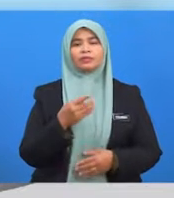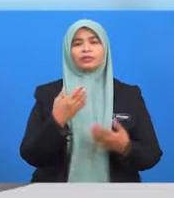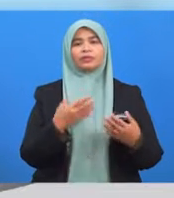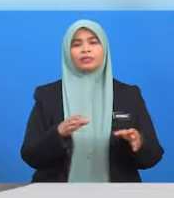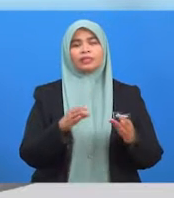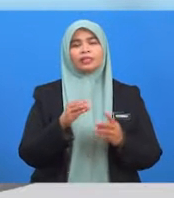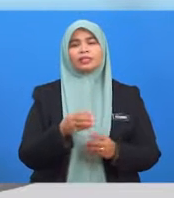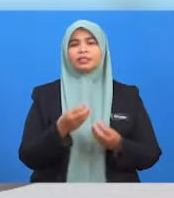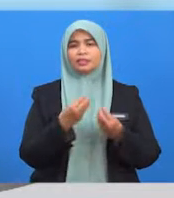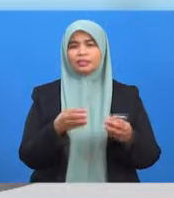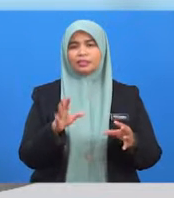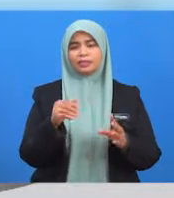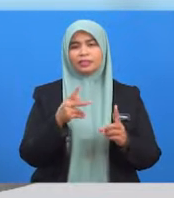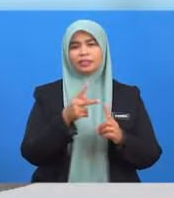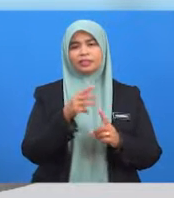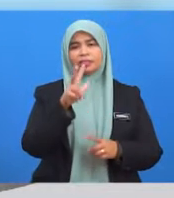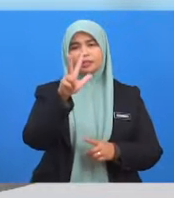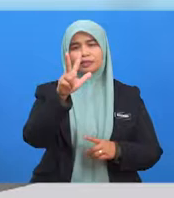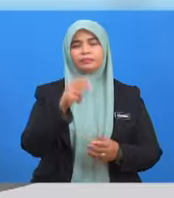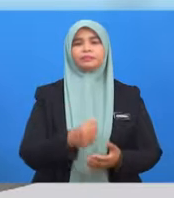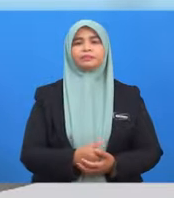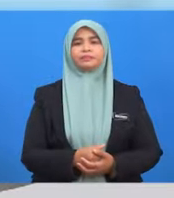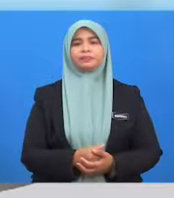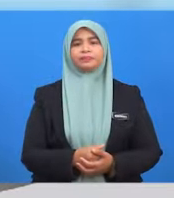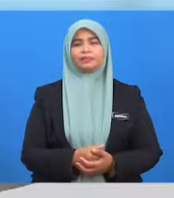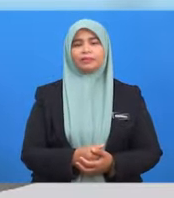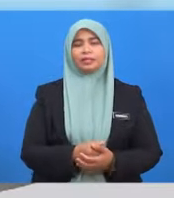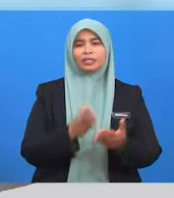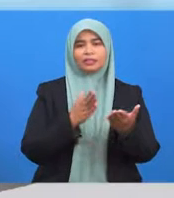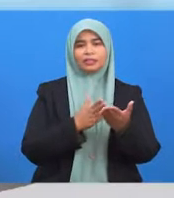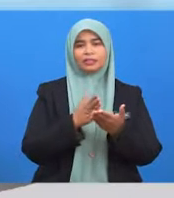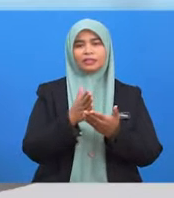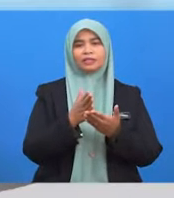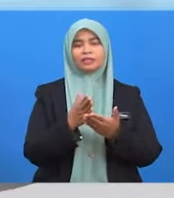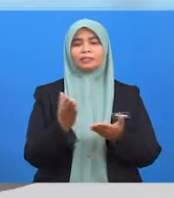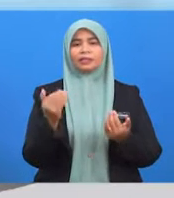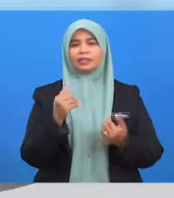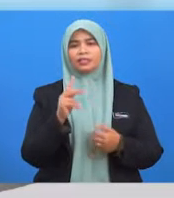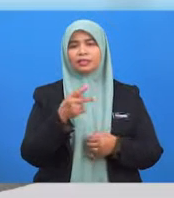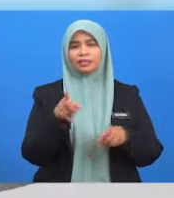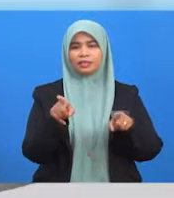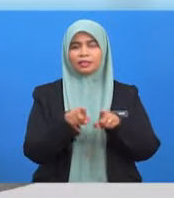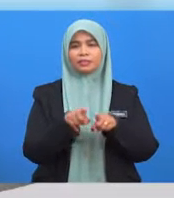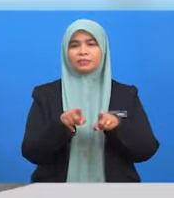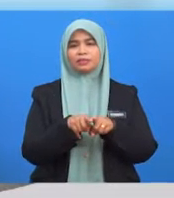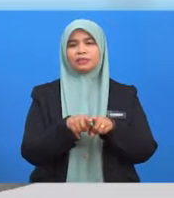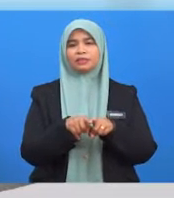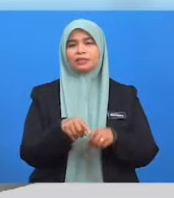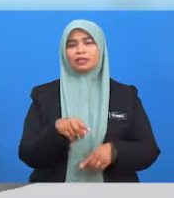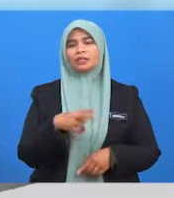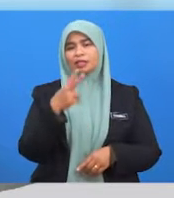dah selesai yang ketiga. Jangan lupa tik. Seterusnya, mari kita